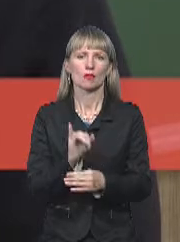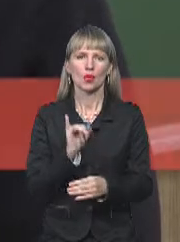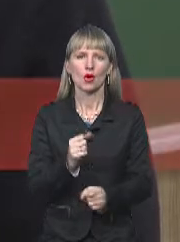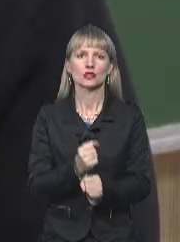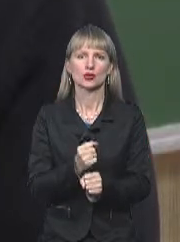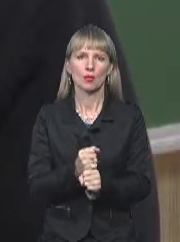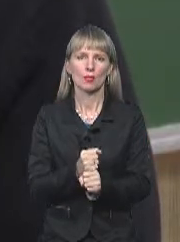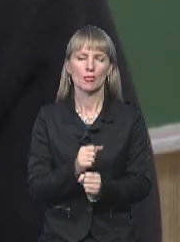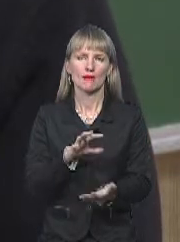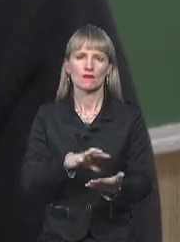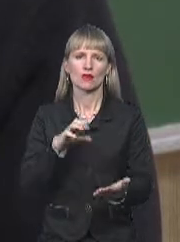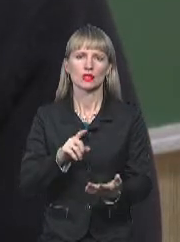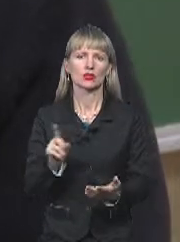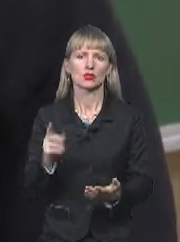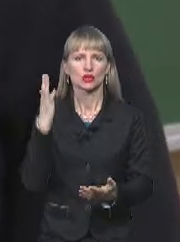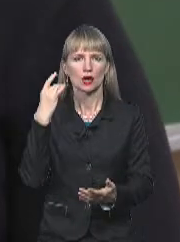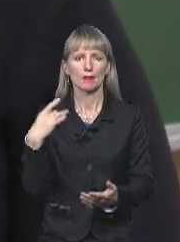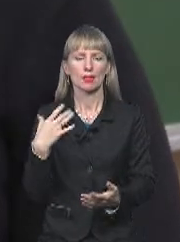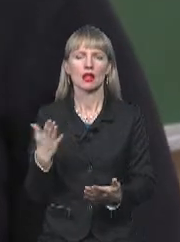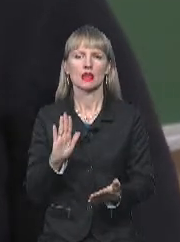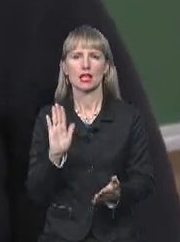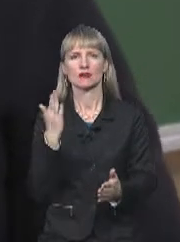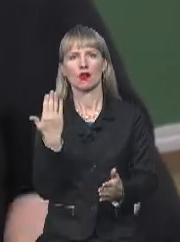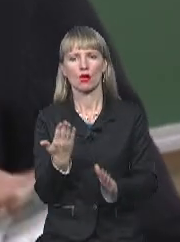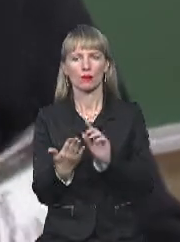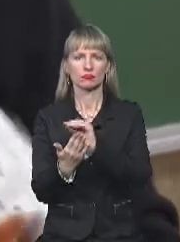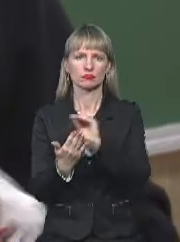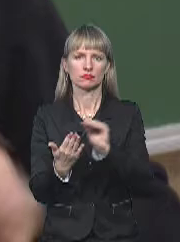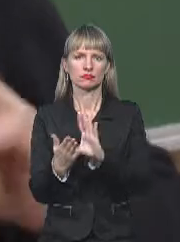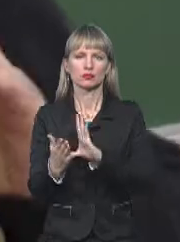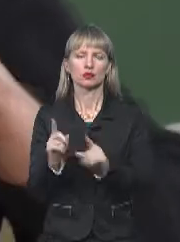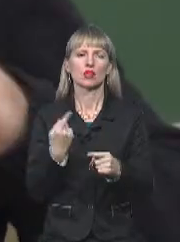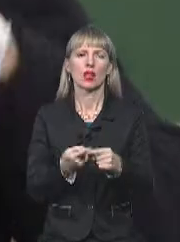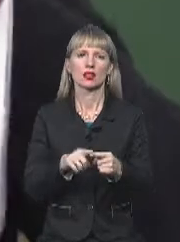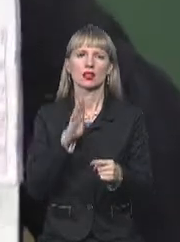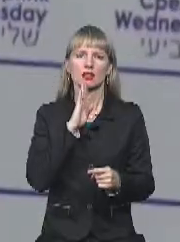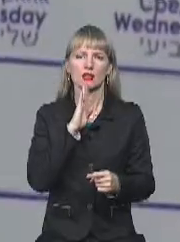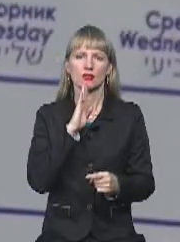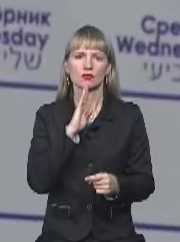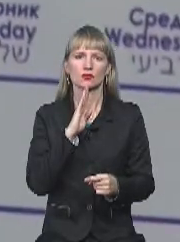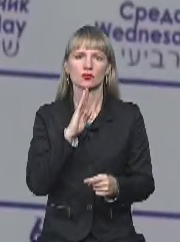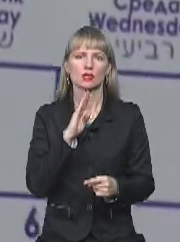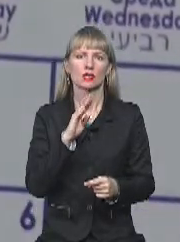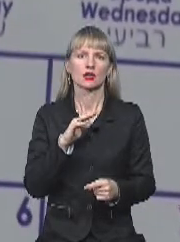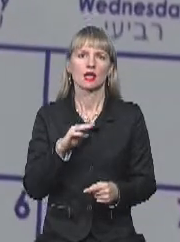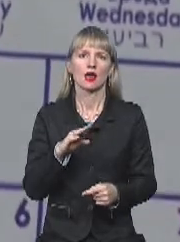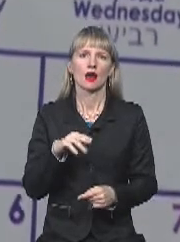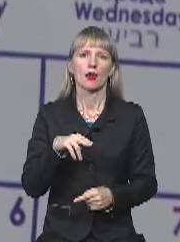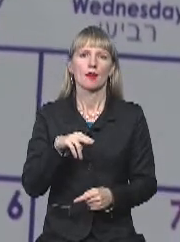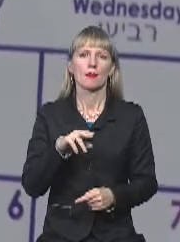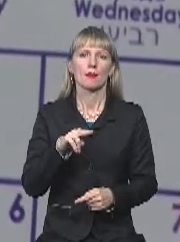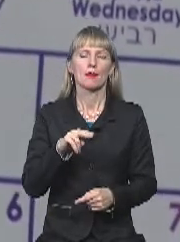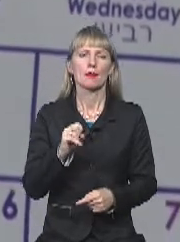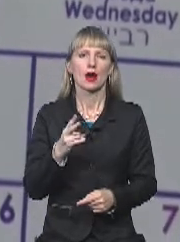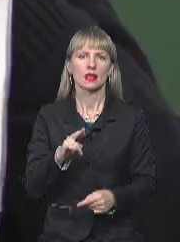зроблену, перезняту з чорно-білою, на якій на зворотному боці був напис, що ця дівчина – Ваня Дінабург. Та її мама і дві